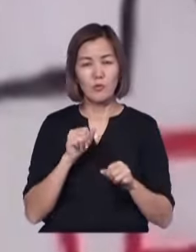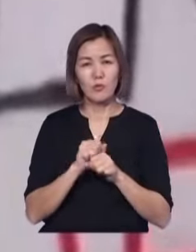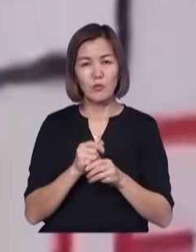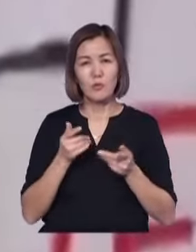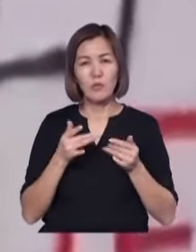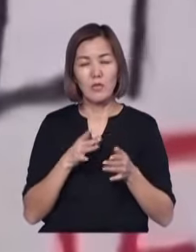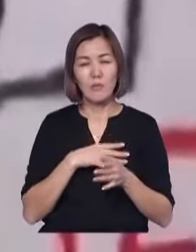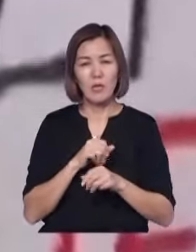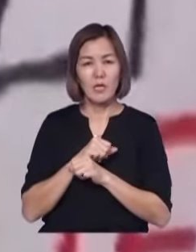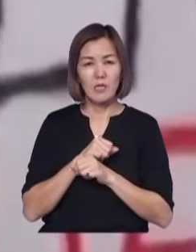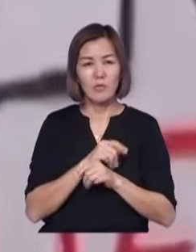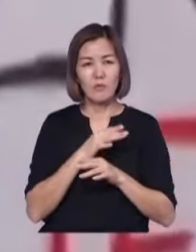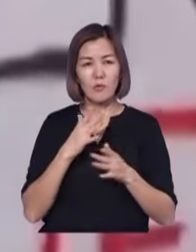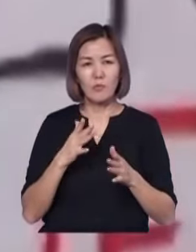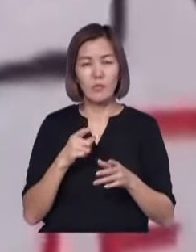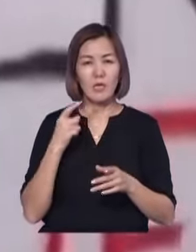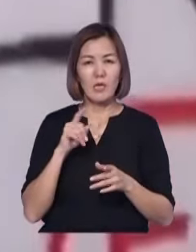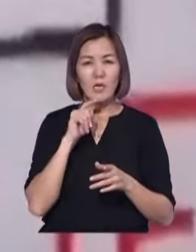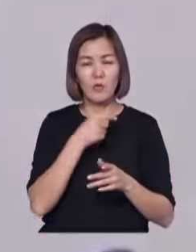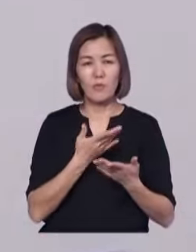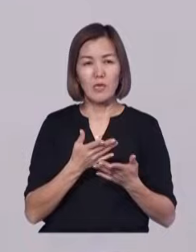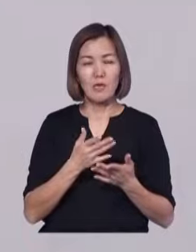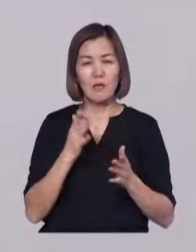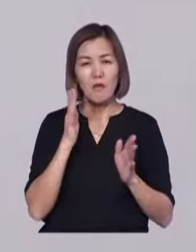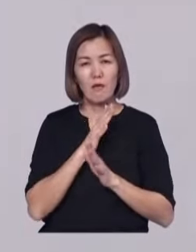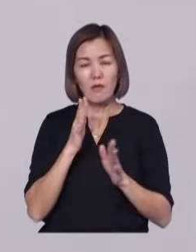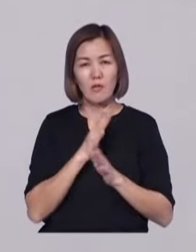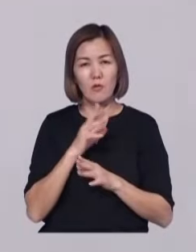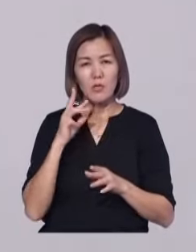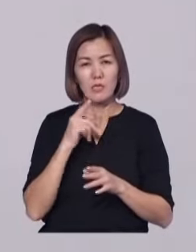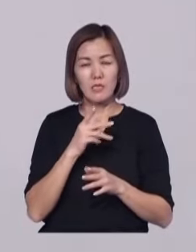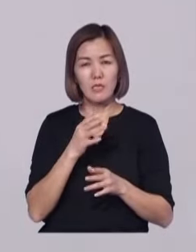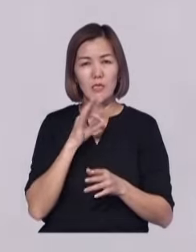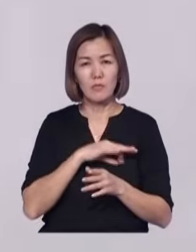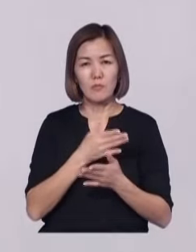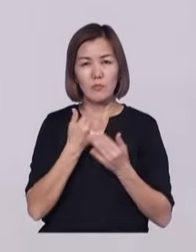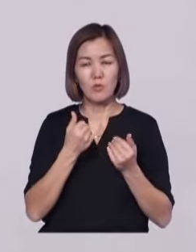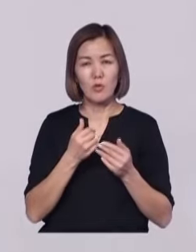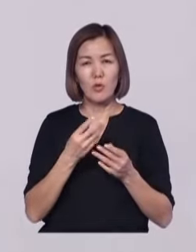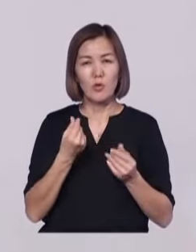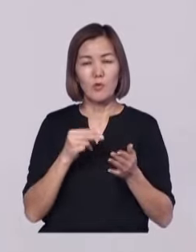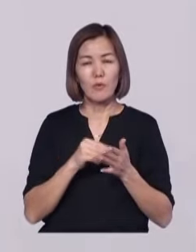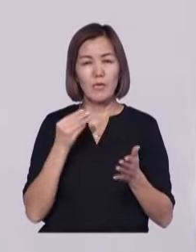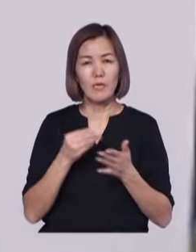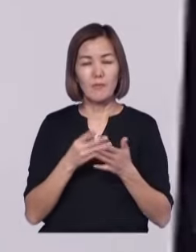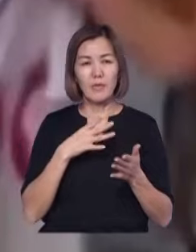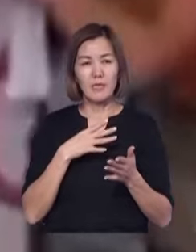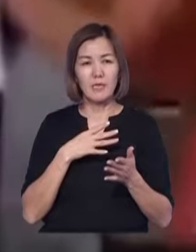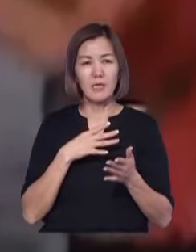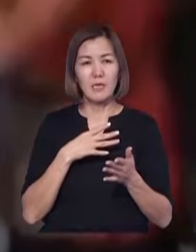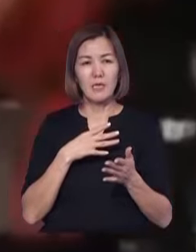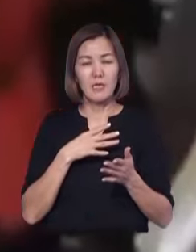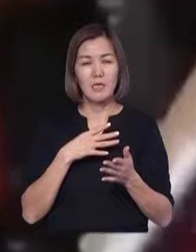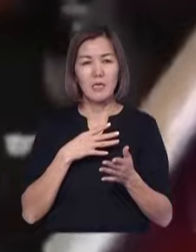отыр. Демалушылардың көптігі экономикалық жағынан да, экологиялық жағынан да тиімсіз. Өйткені баспана бағасы шарықтап кеткен. Ашуға болған